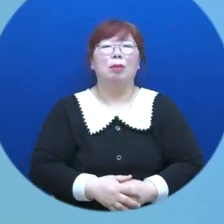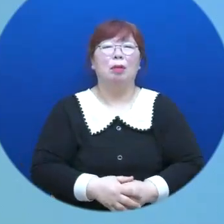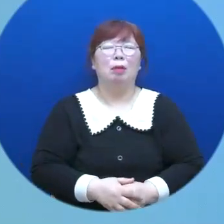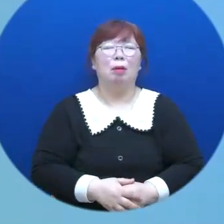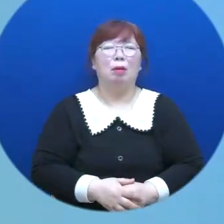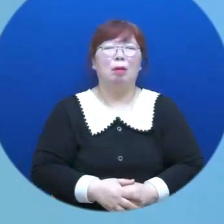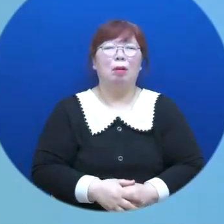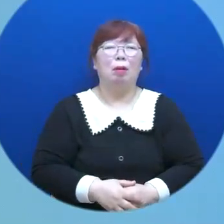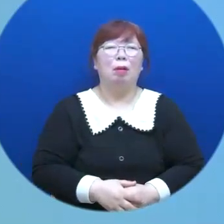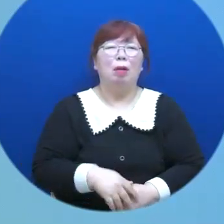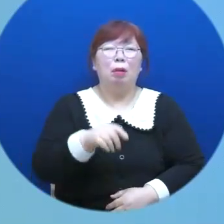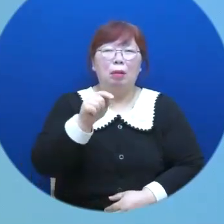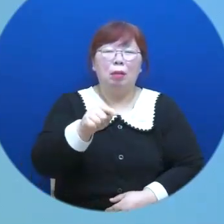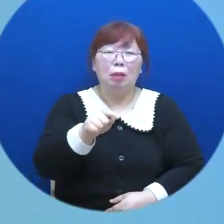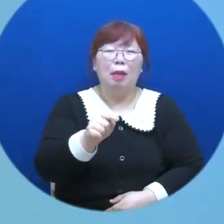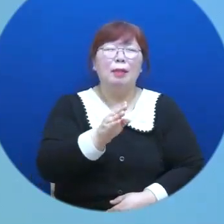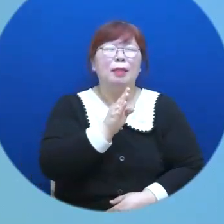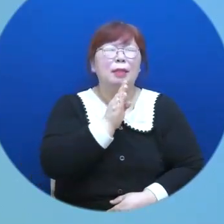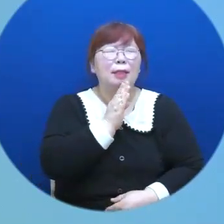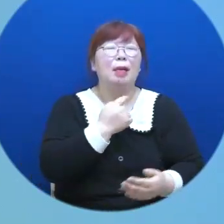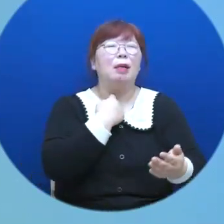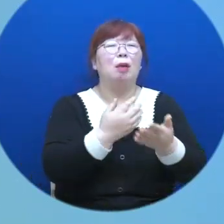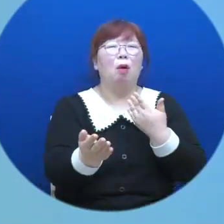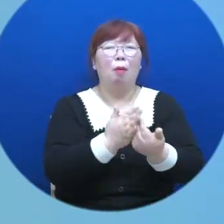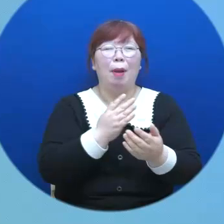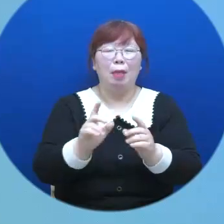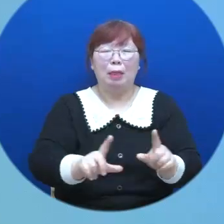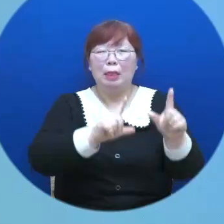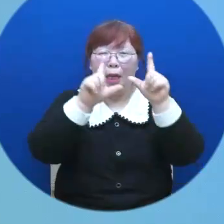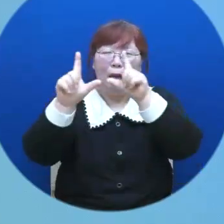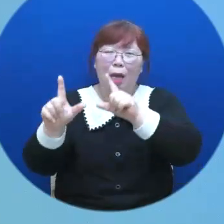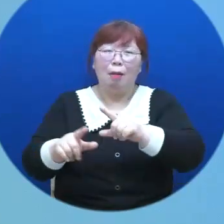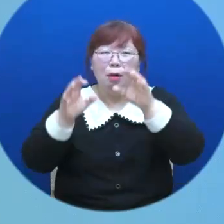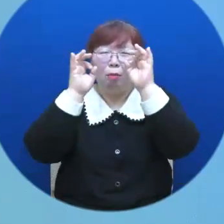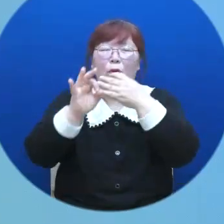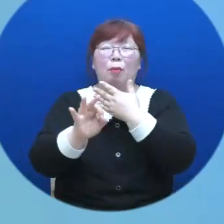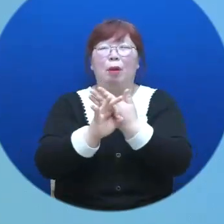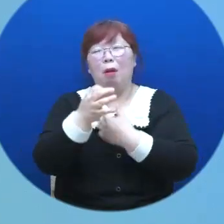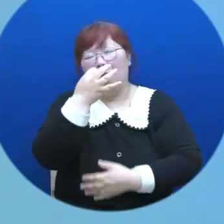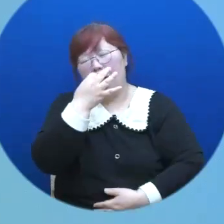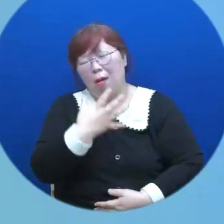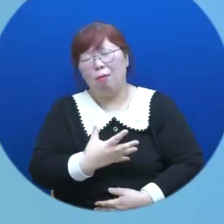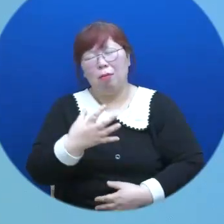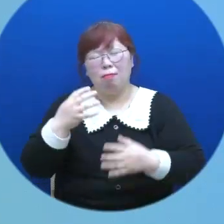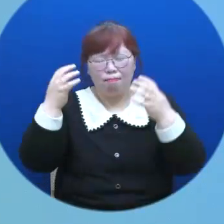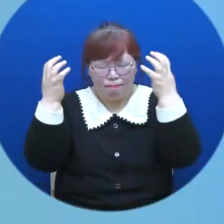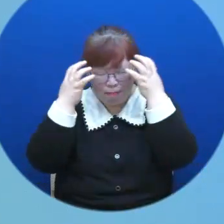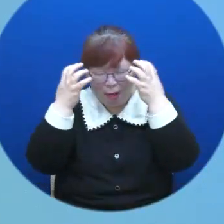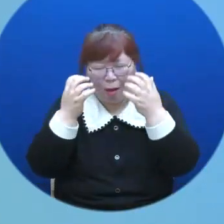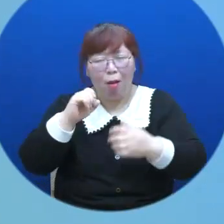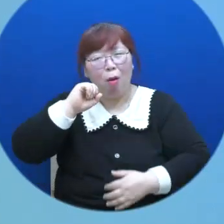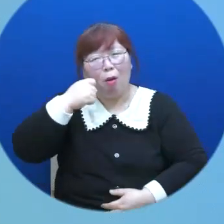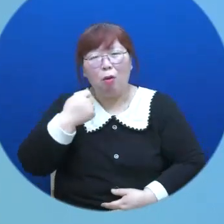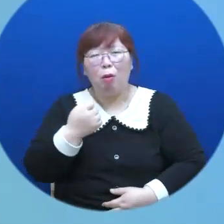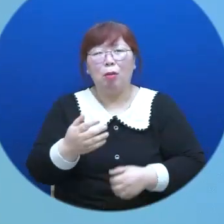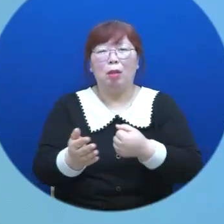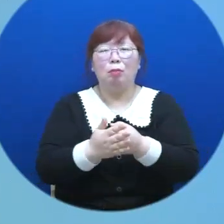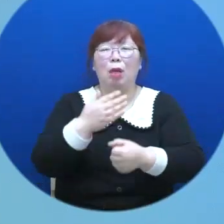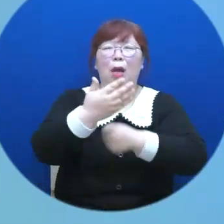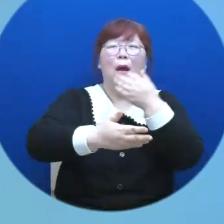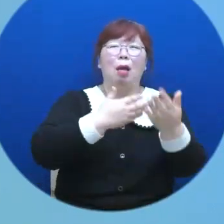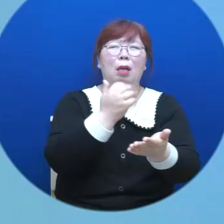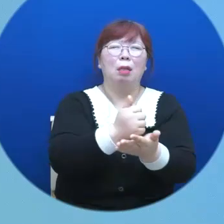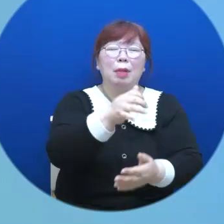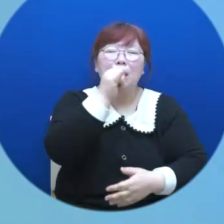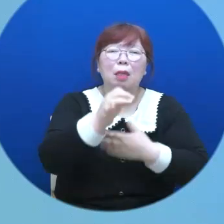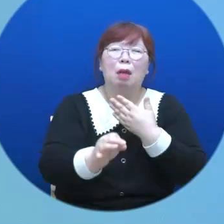거기다가 겪는 사실적 현실을 보면 뭐하다? 힘들고 어려운 하나님이 있다면 어찌